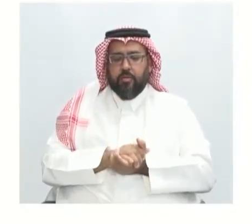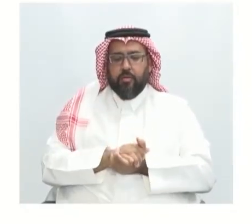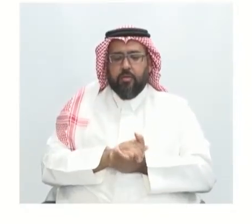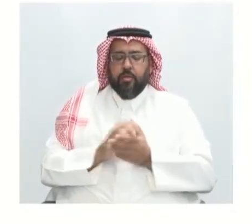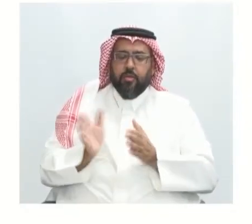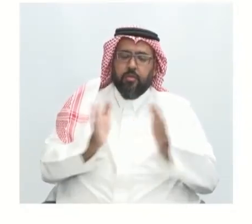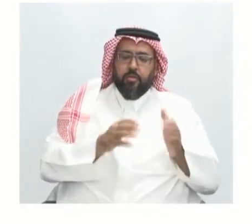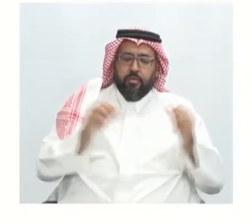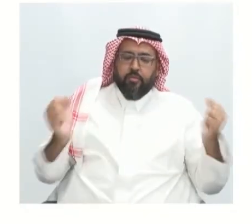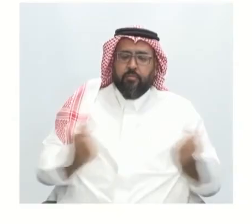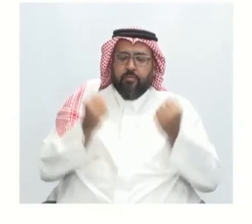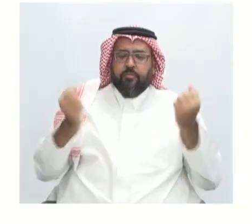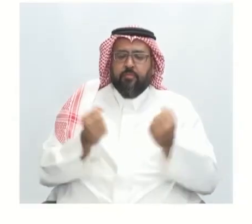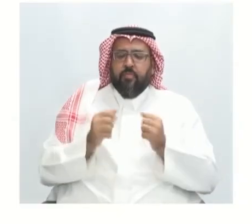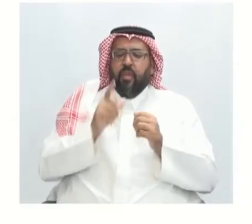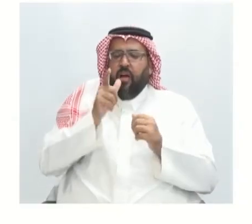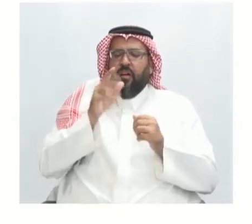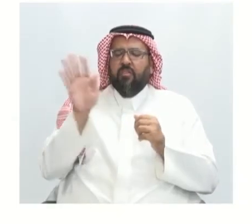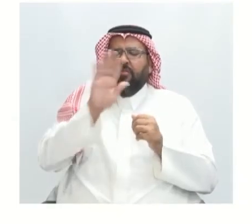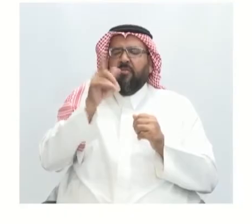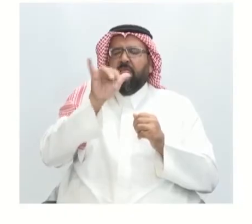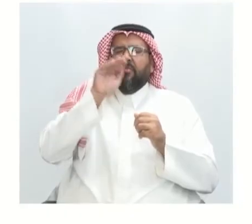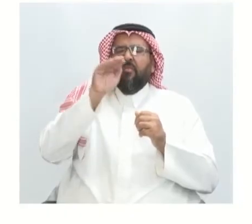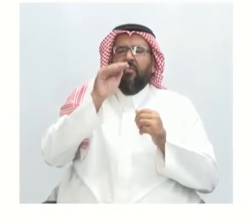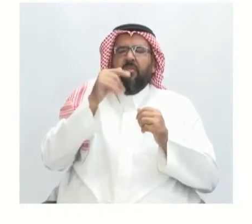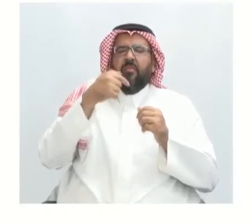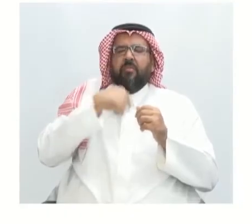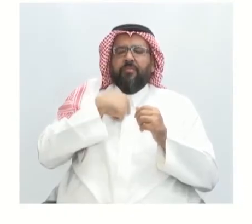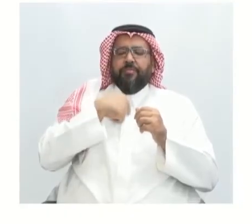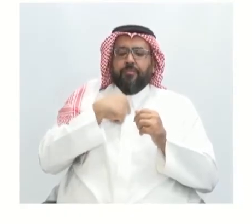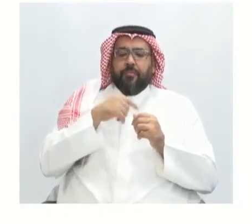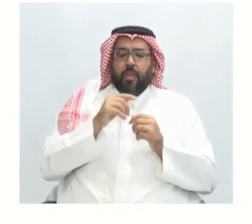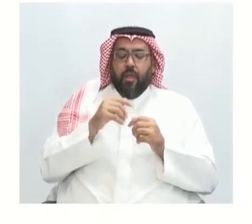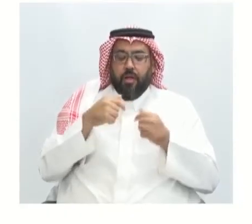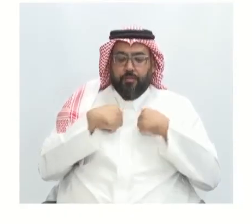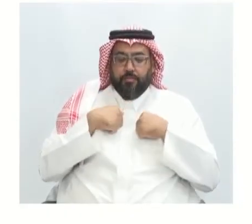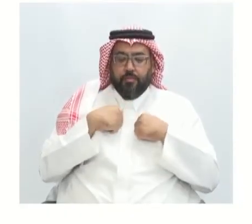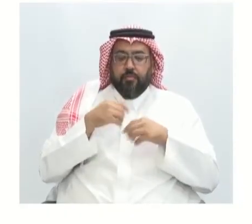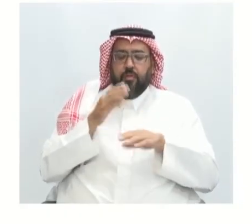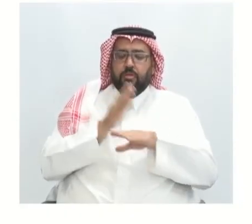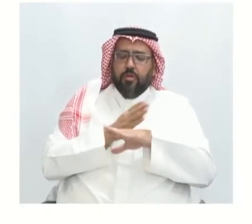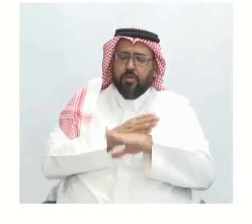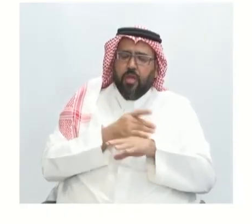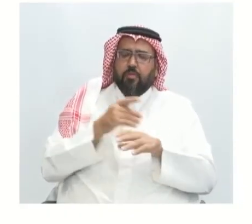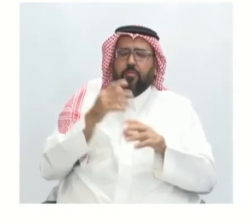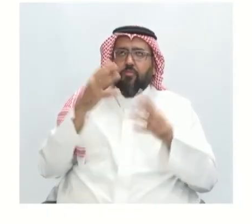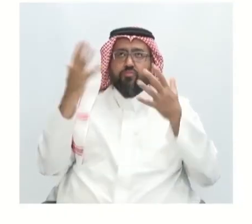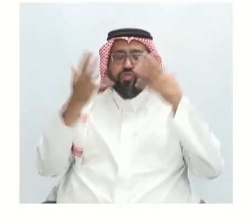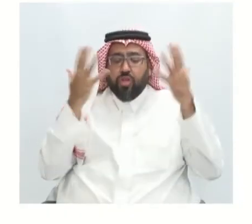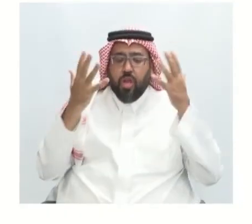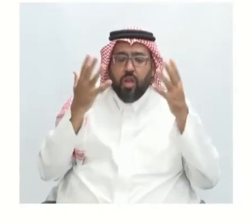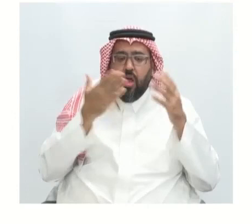ناتي الان للنشاط الثاني قال شريح اني لاصاب بالمصيبه فاحمد الله عليها